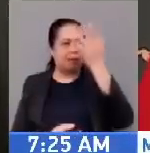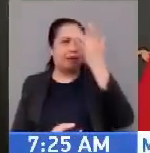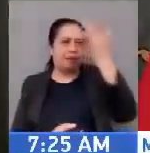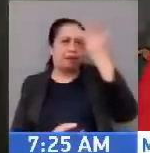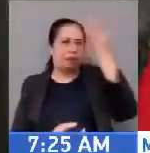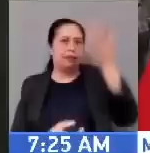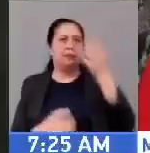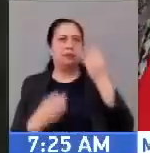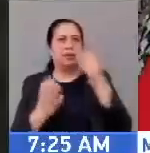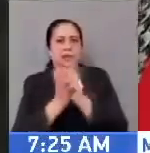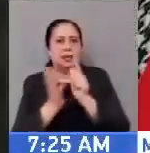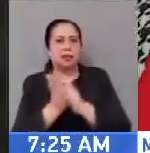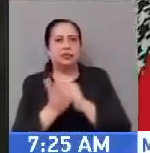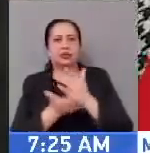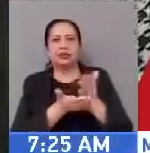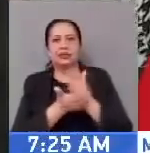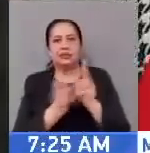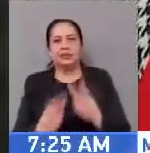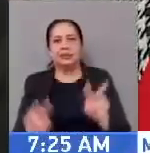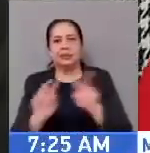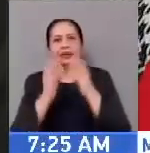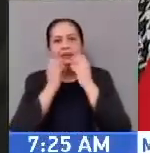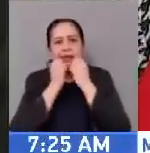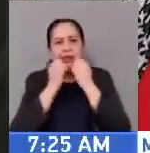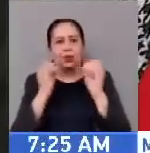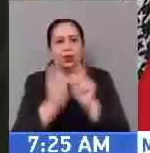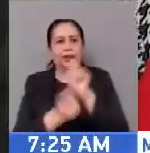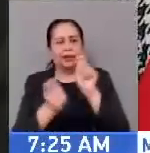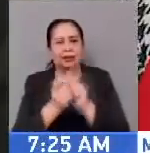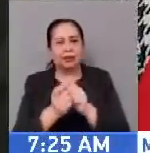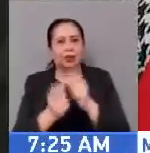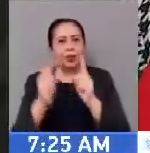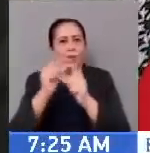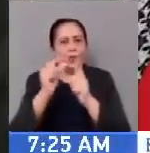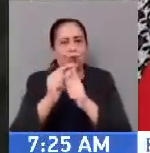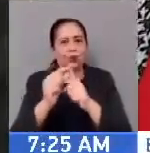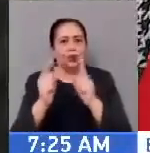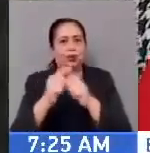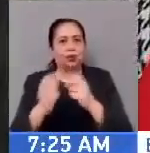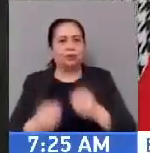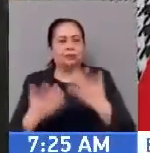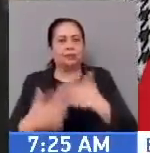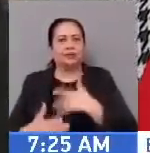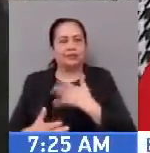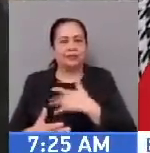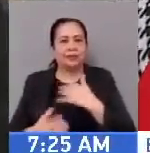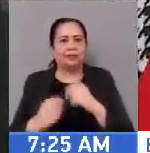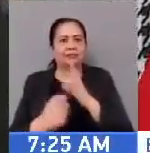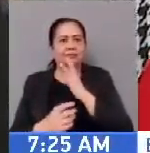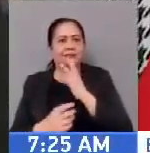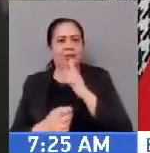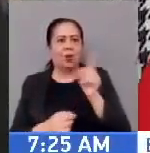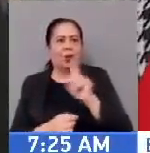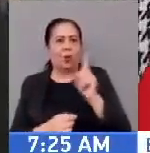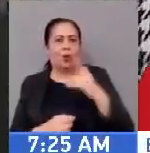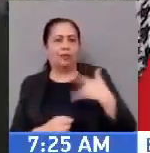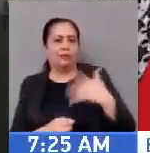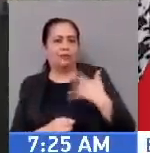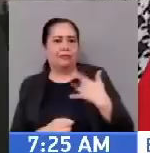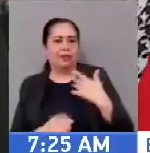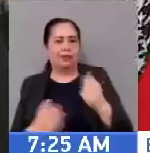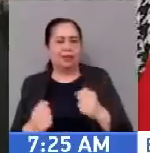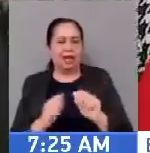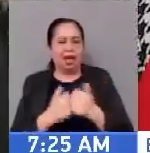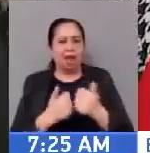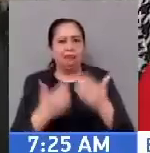shared values. Walang exact na salita para iparamdam ko o para masabi ko kung anong nararamdaman ko na how grateful and